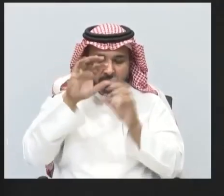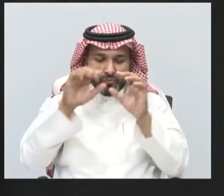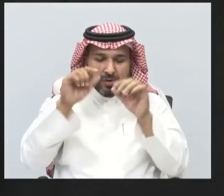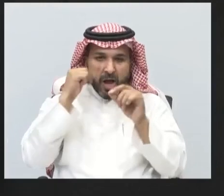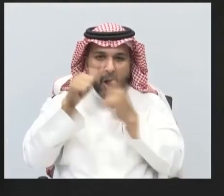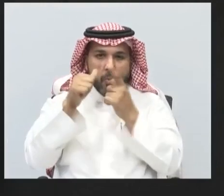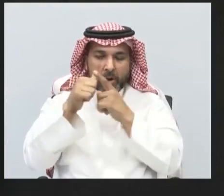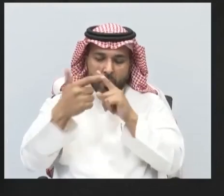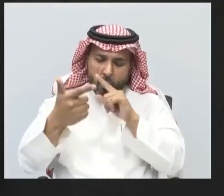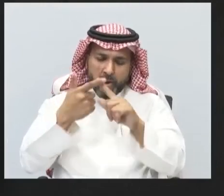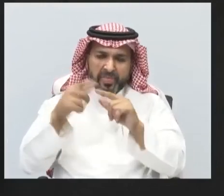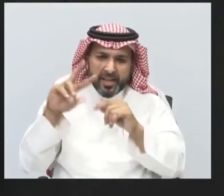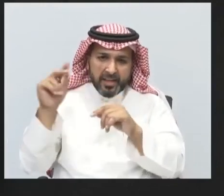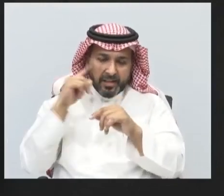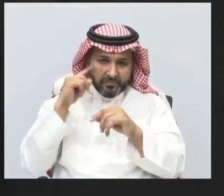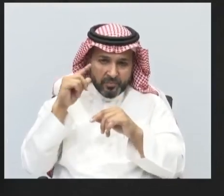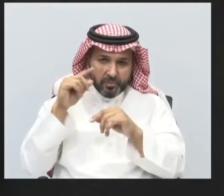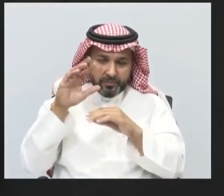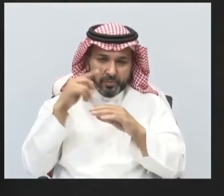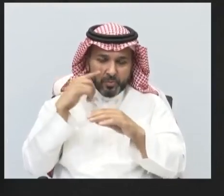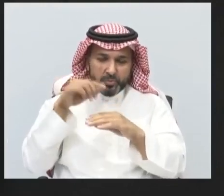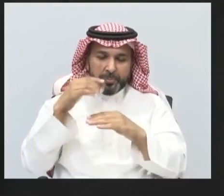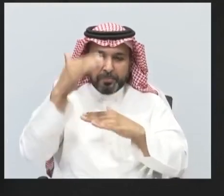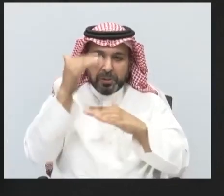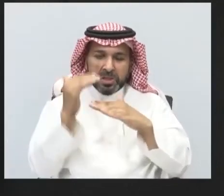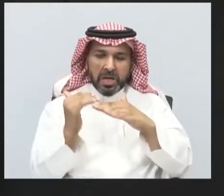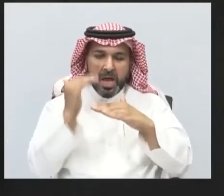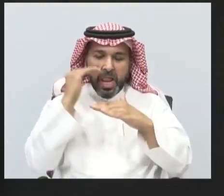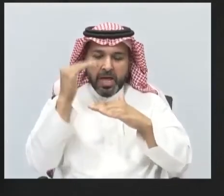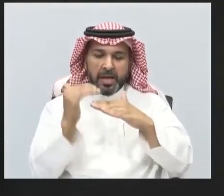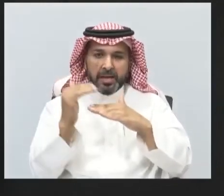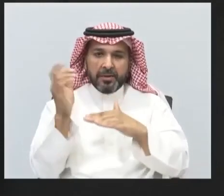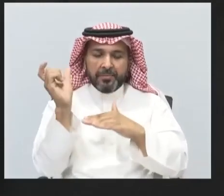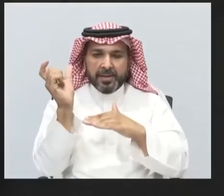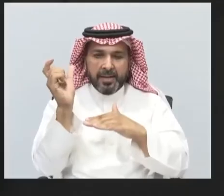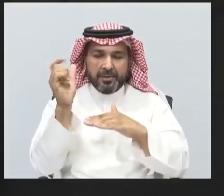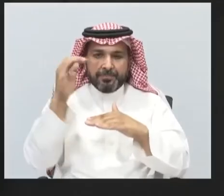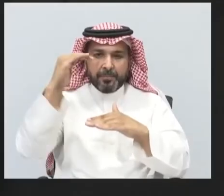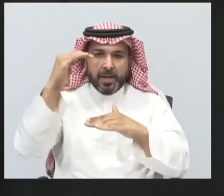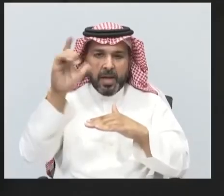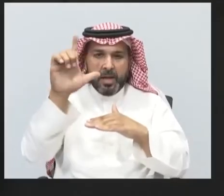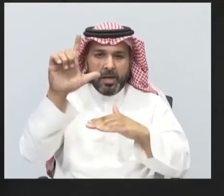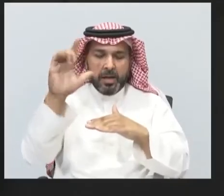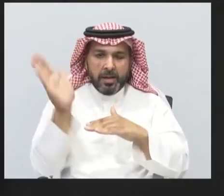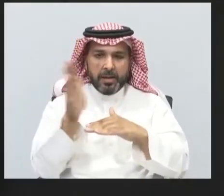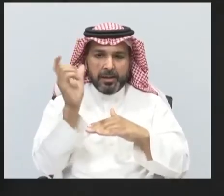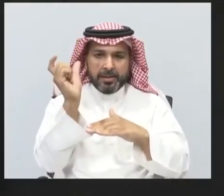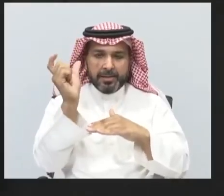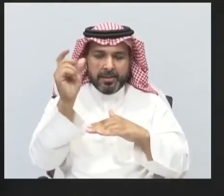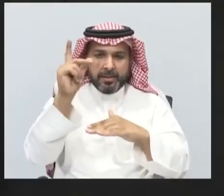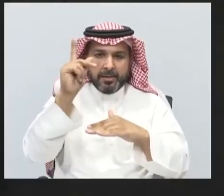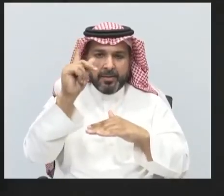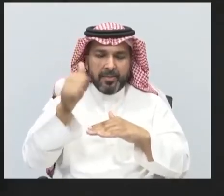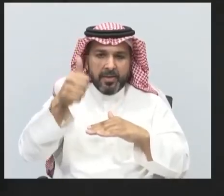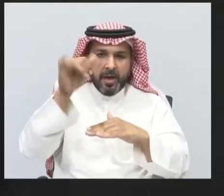اللي هو المستقيم الاخر بعد ذلك نحل النظام نوج نجد قيمه اكس ونوجد قيمه واي عشان يكون في عندي نقطه